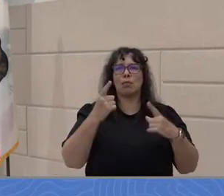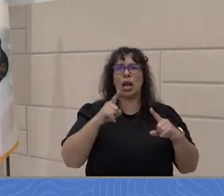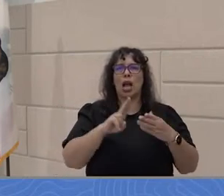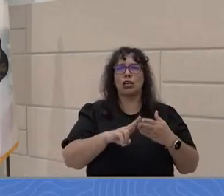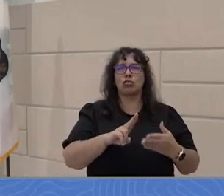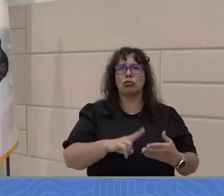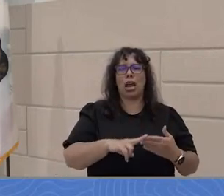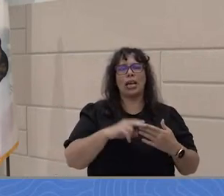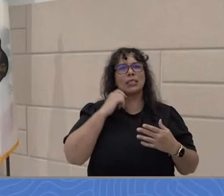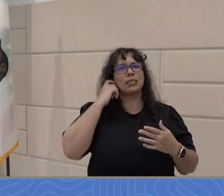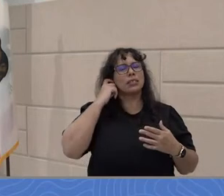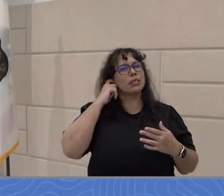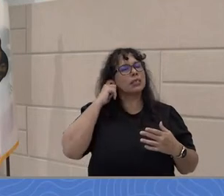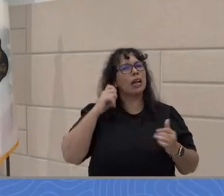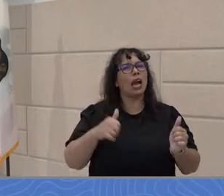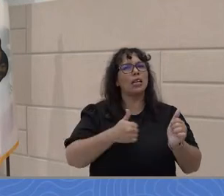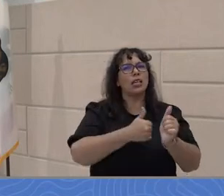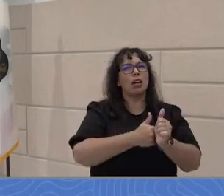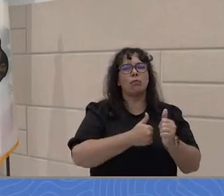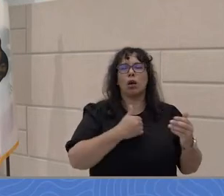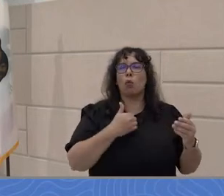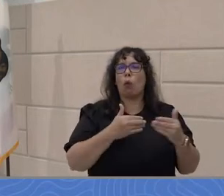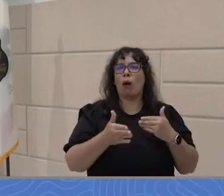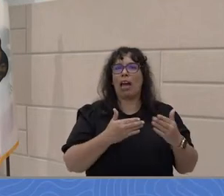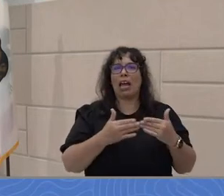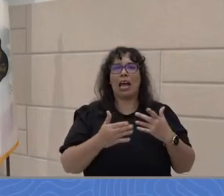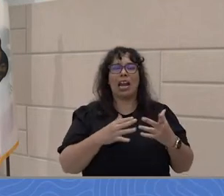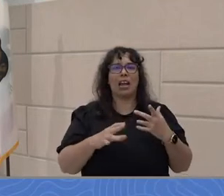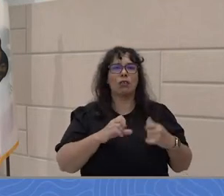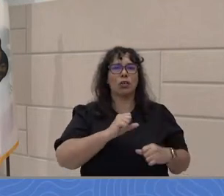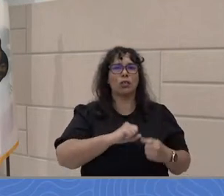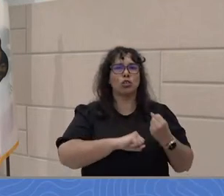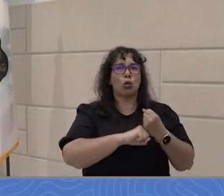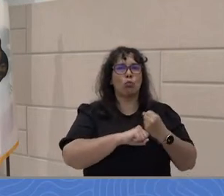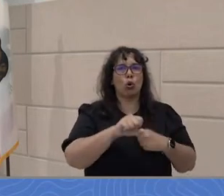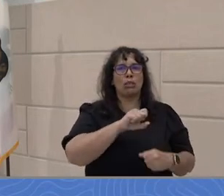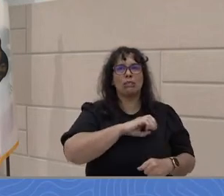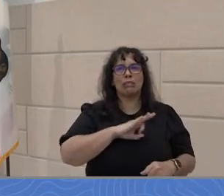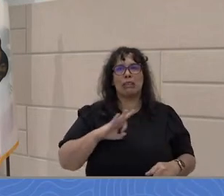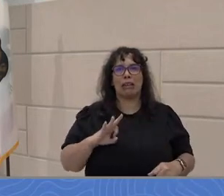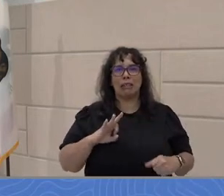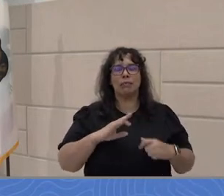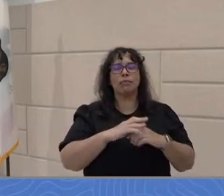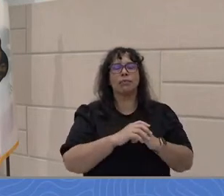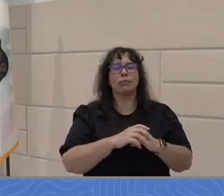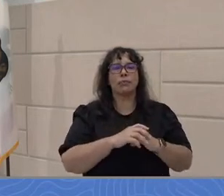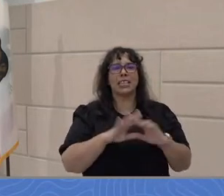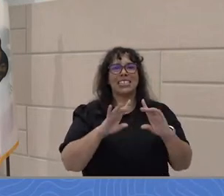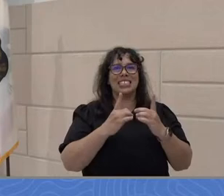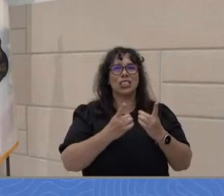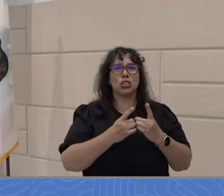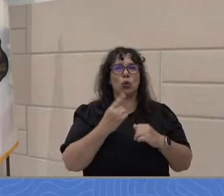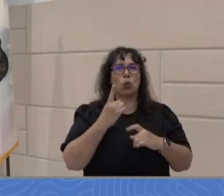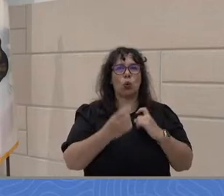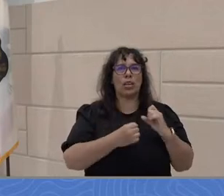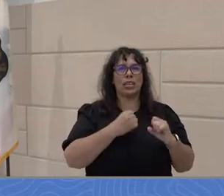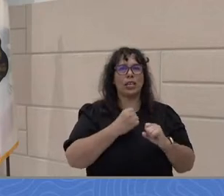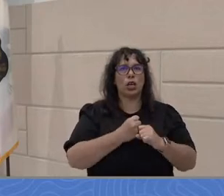ថែមក៏ប៉ុន្តែជួលអ្នកចុះកុងត្រាជារបៀបពេលធ្វើការមួយរយៈខ្លីសិនទៅ